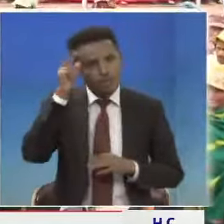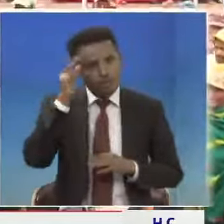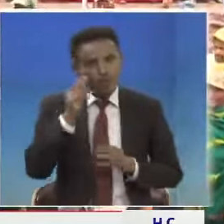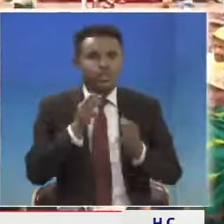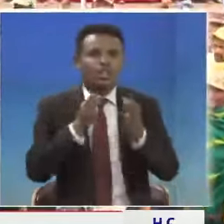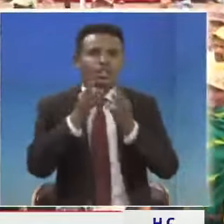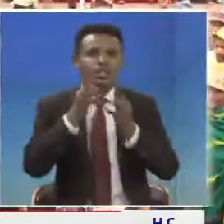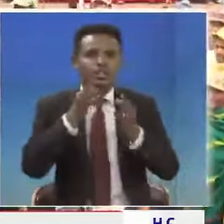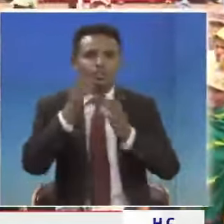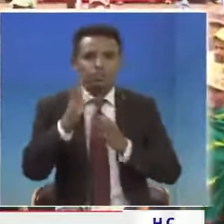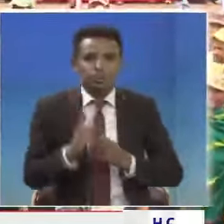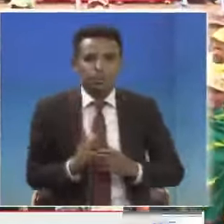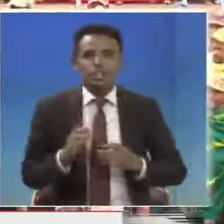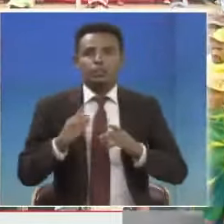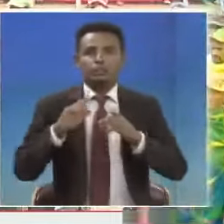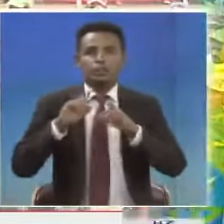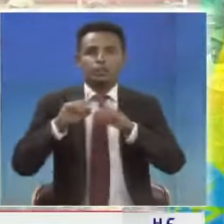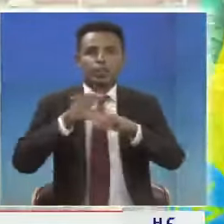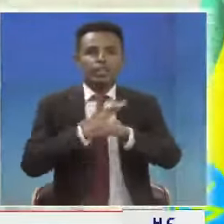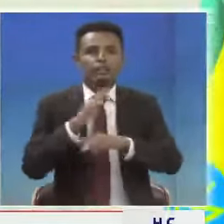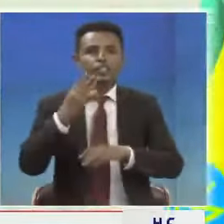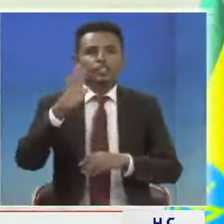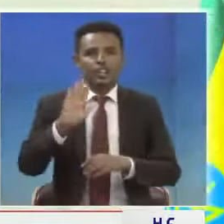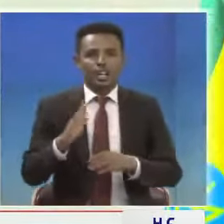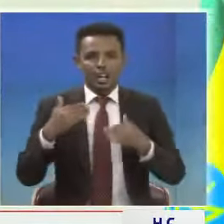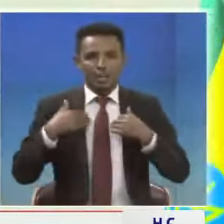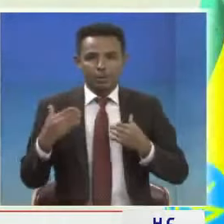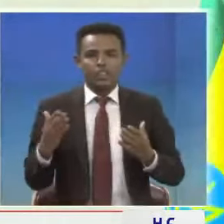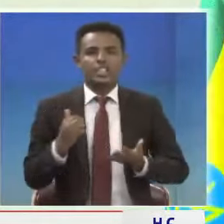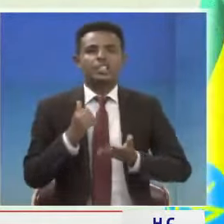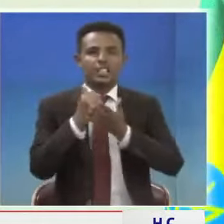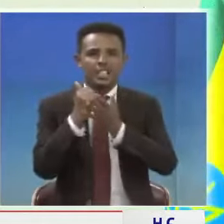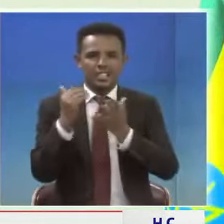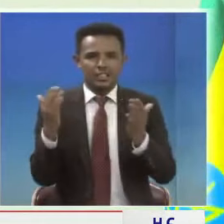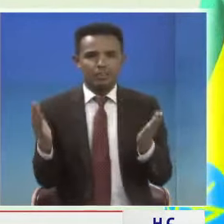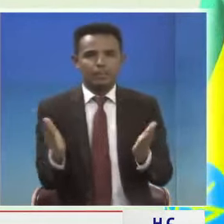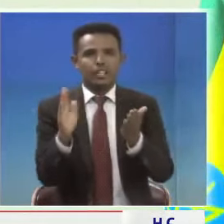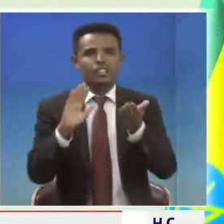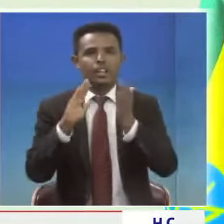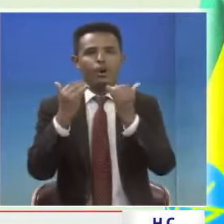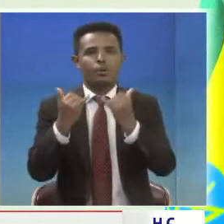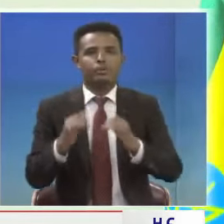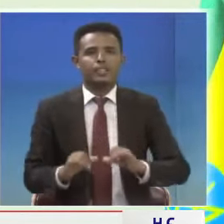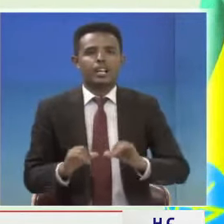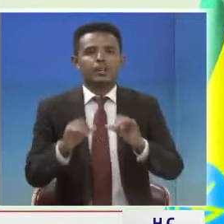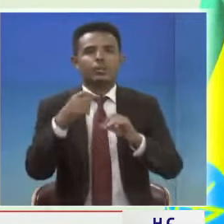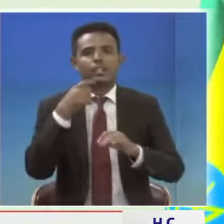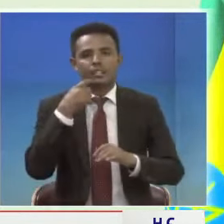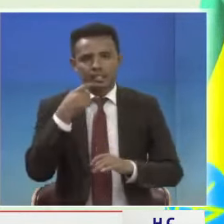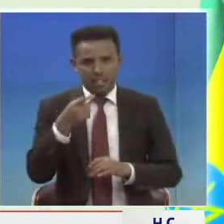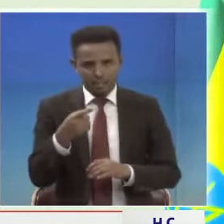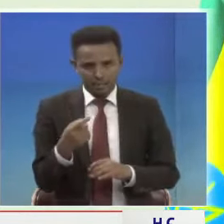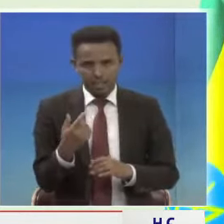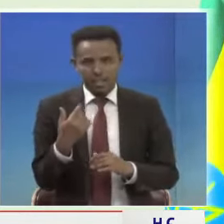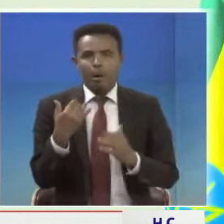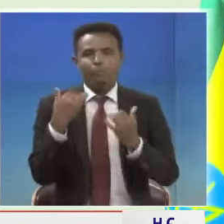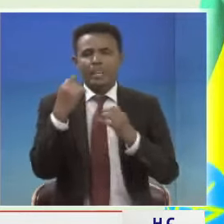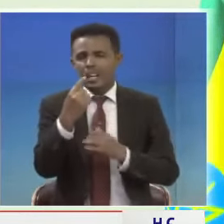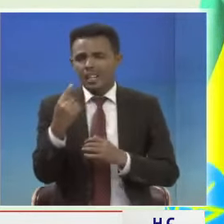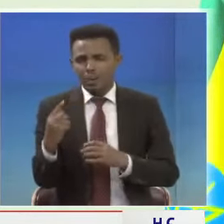ህዝብ ለመከላከያ ልዩ ኃይልና ሚሊሻ ያለው ደጀነት የሚበረታታ በመሆኑ አሁንም ተጠናክሮ ይቀጥላል። በእያንዳንዷ